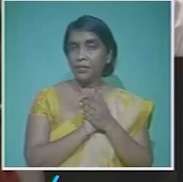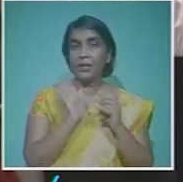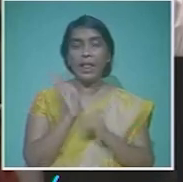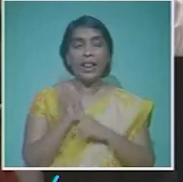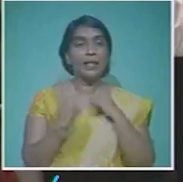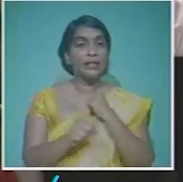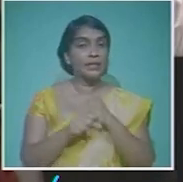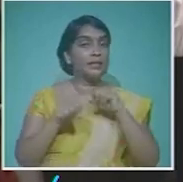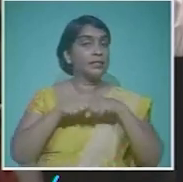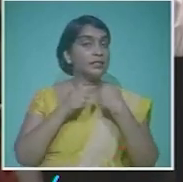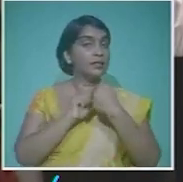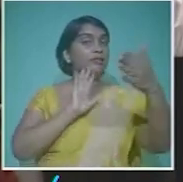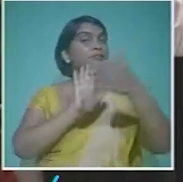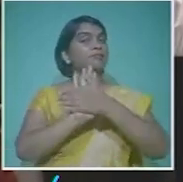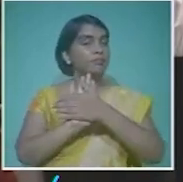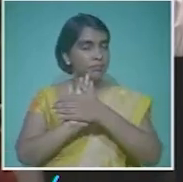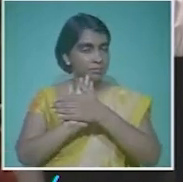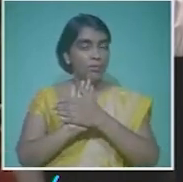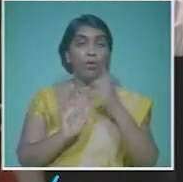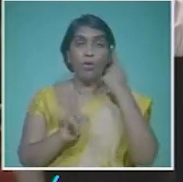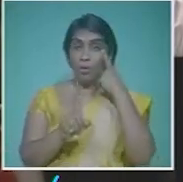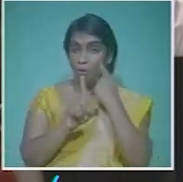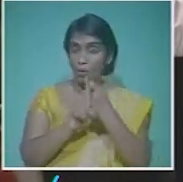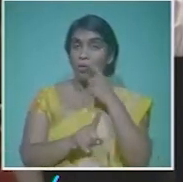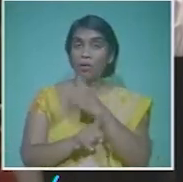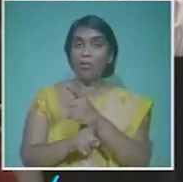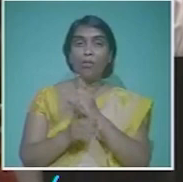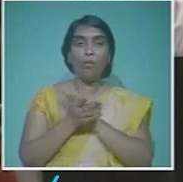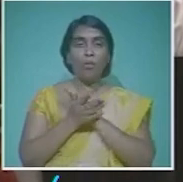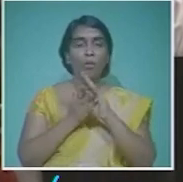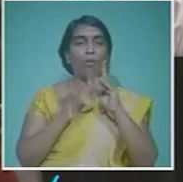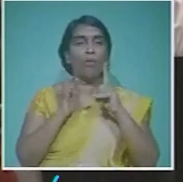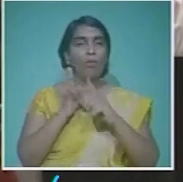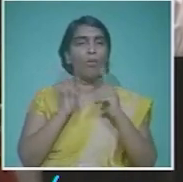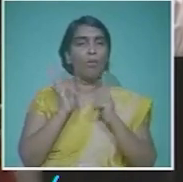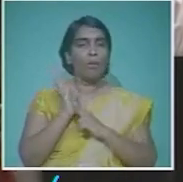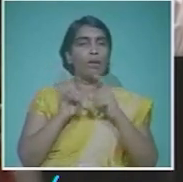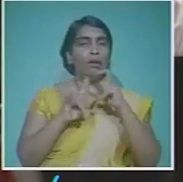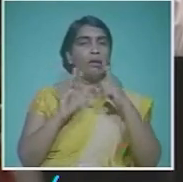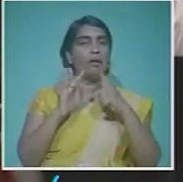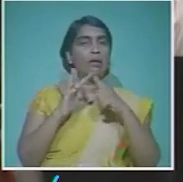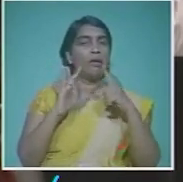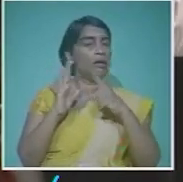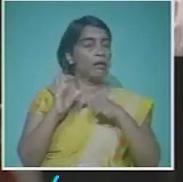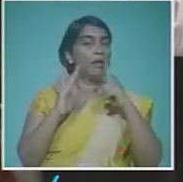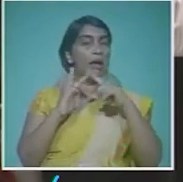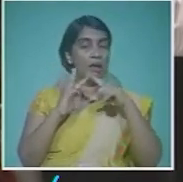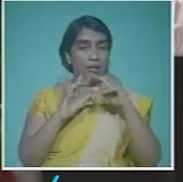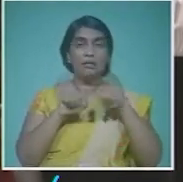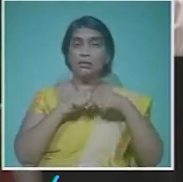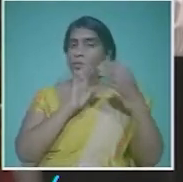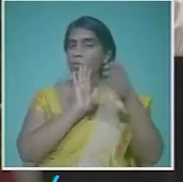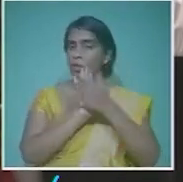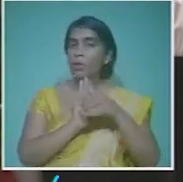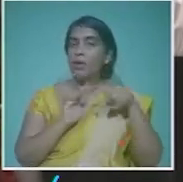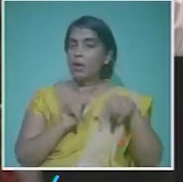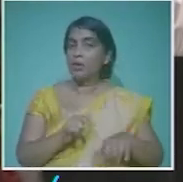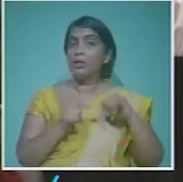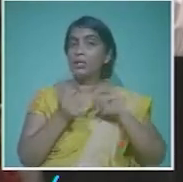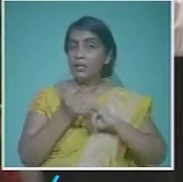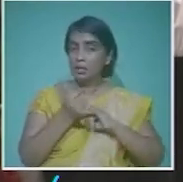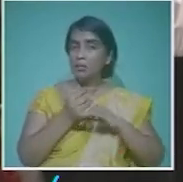LG සමාගම සමග එකතු වෙලා කොරියාවේ හුන්ඩායි සමාගමක එකතු වෙලා අද සැම්සන් සමාගම වැටිලා තියෙන්නේ